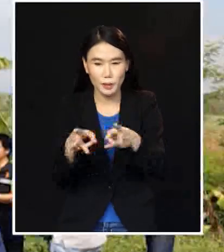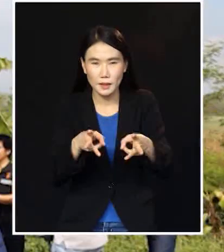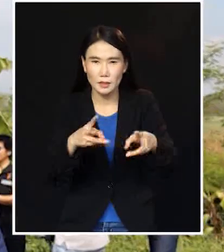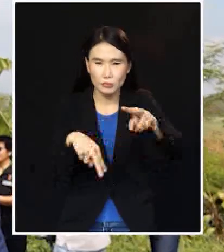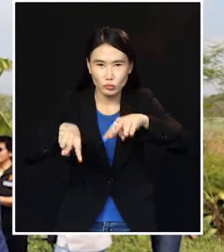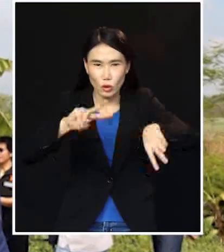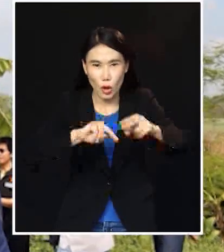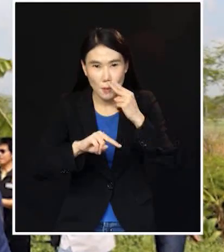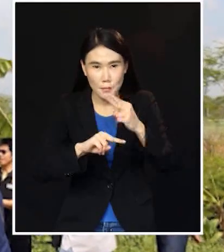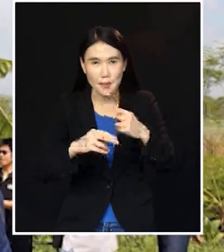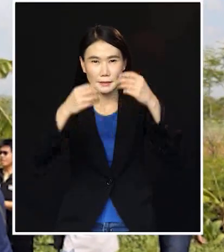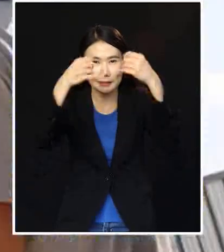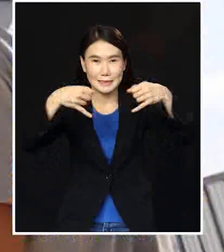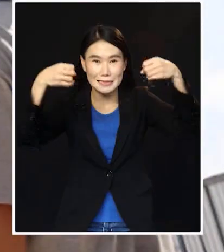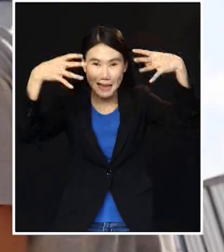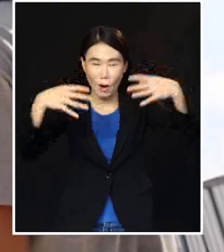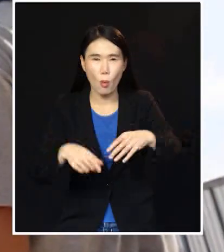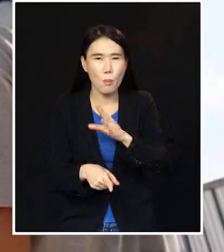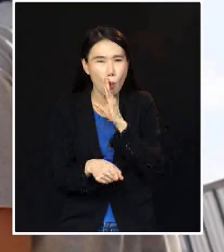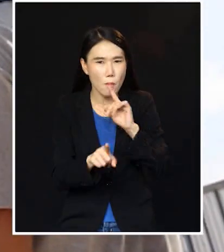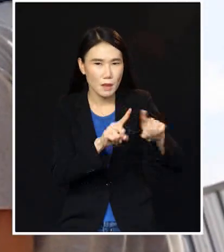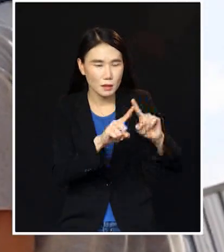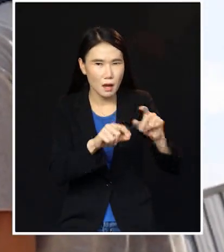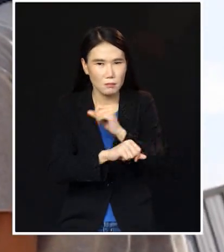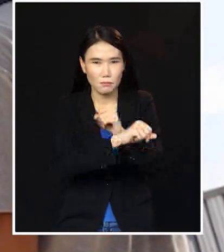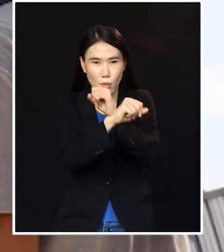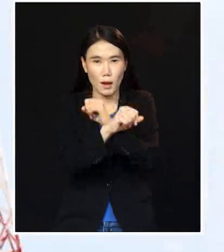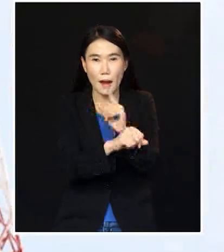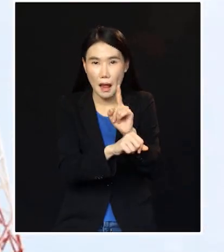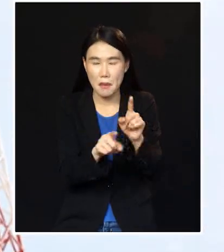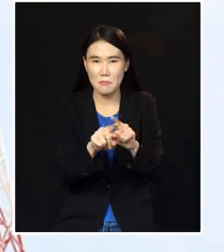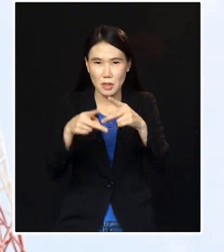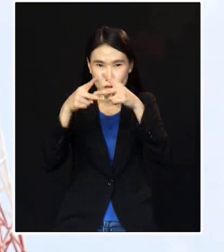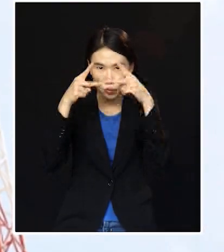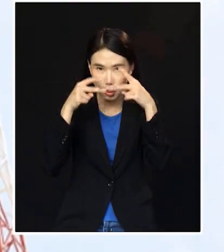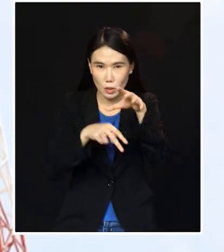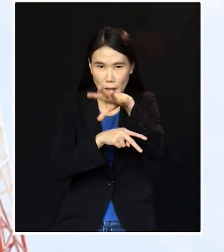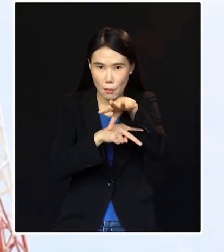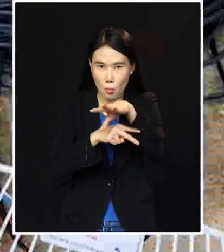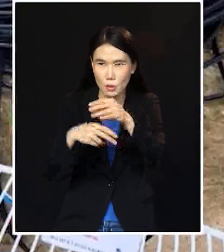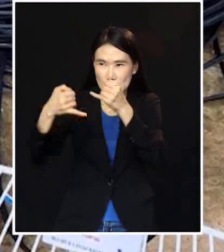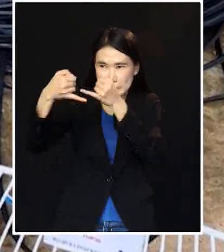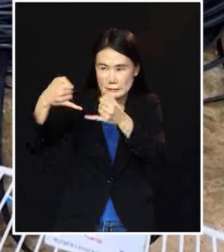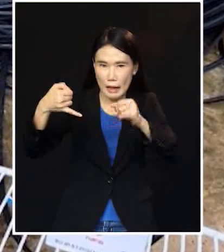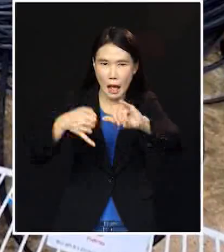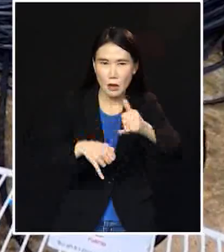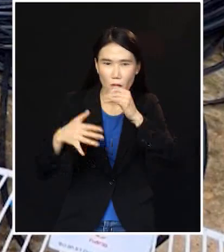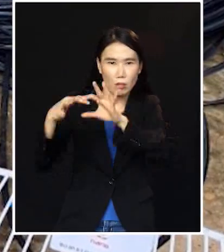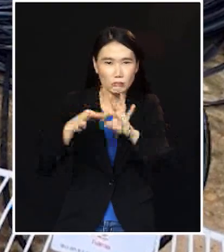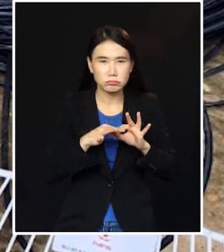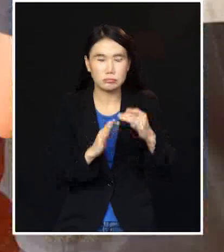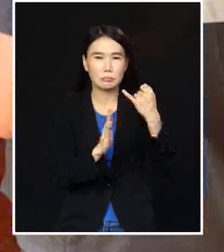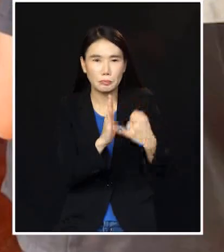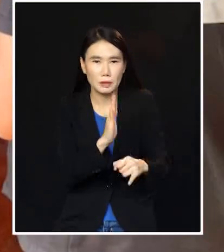ปรามแล้วก็จัดการพวกเสาสัญญาณเถื่อนต่างๆเพื่อปิดช่องไม่ให้แก๊งคอลเซ็นเตอร์หรืออาชญาก